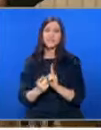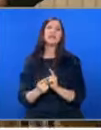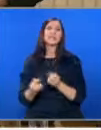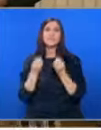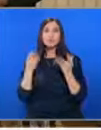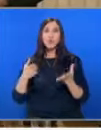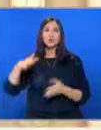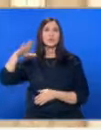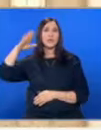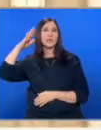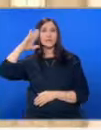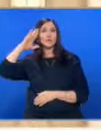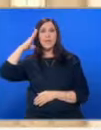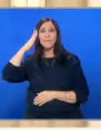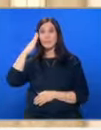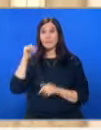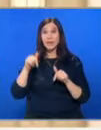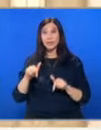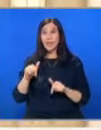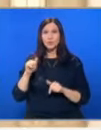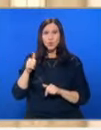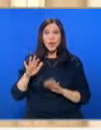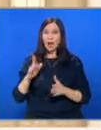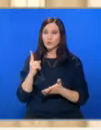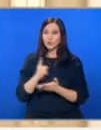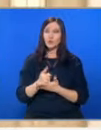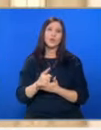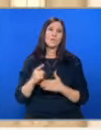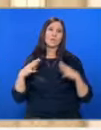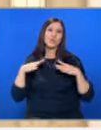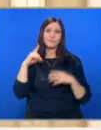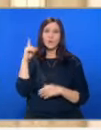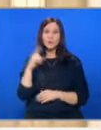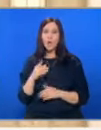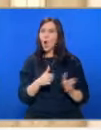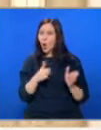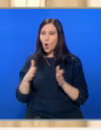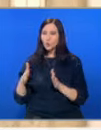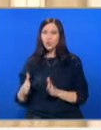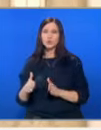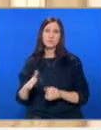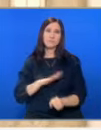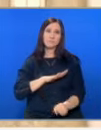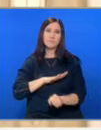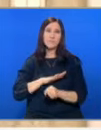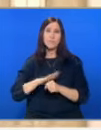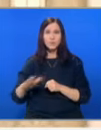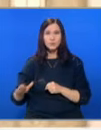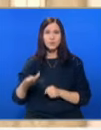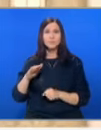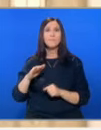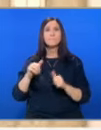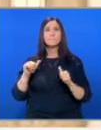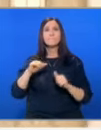потенциалните служебни премиери. Днес, утре, ако се наложи и в почивните дни. Отложил съм и наситената си